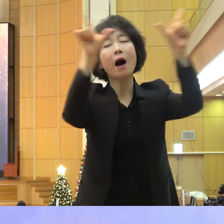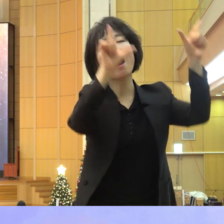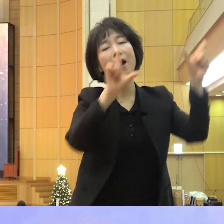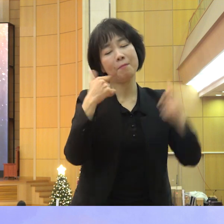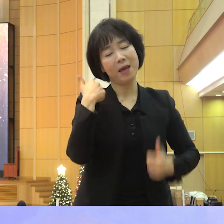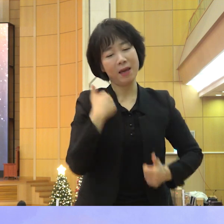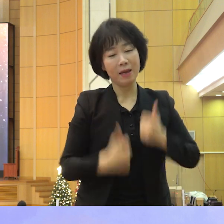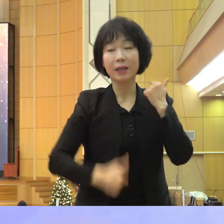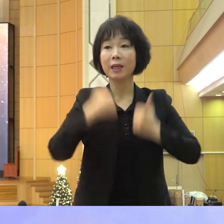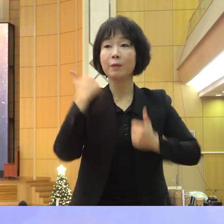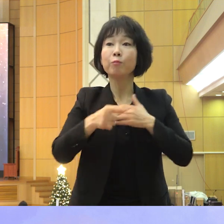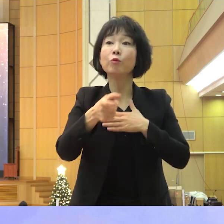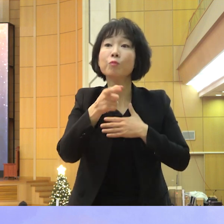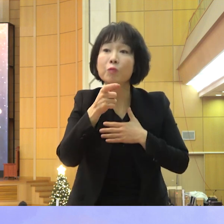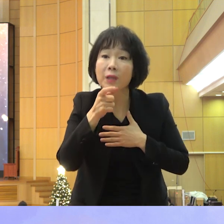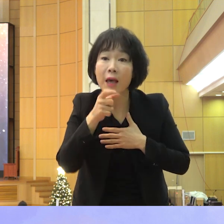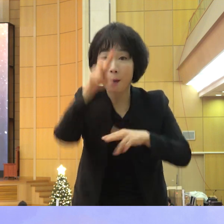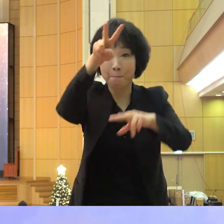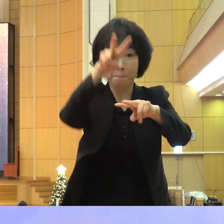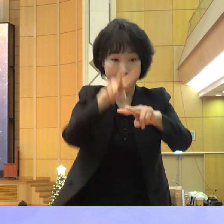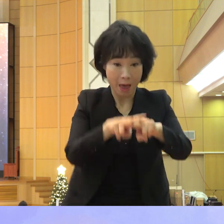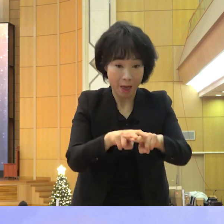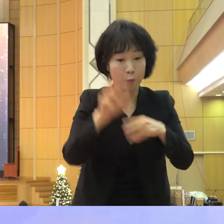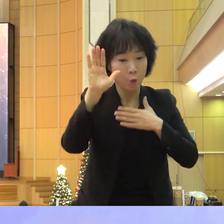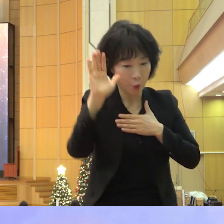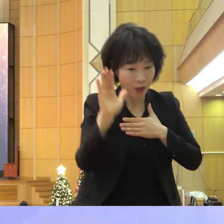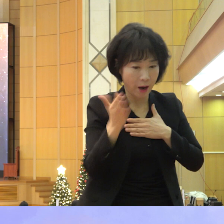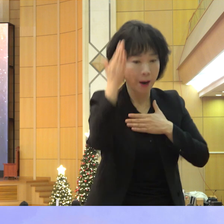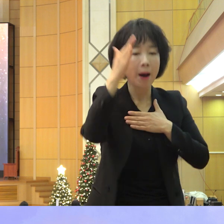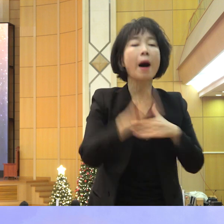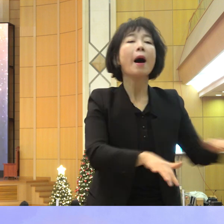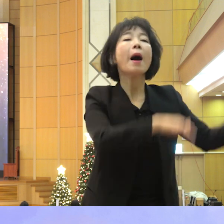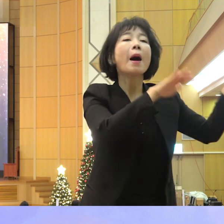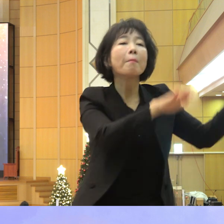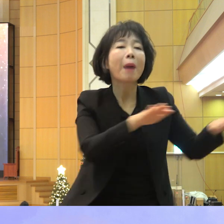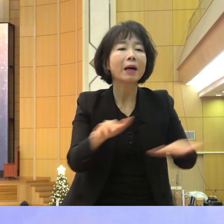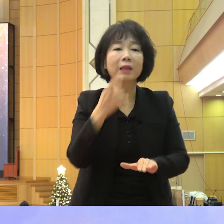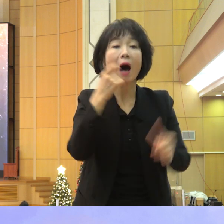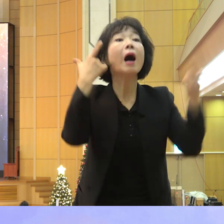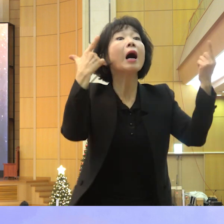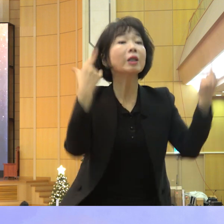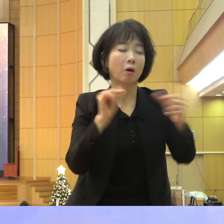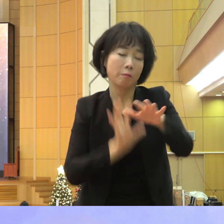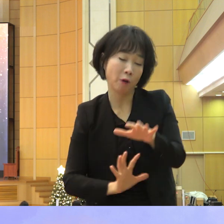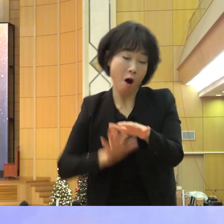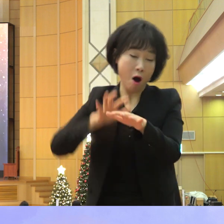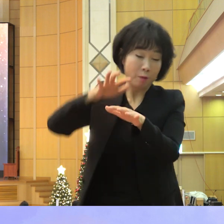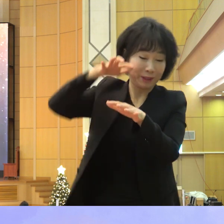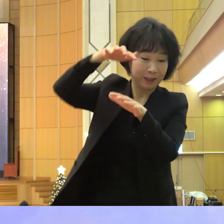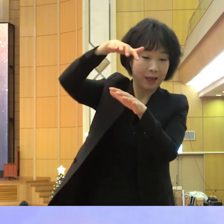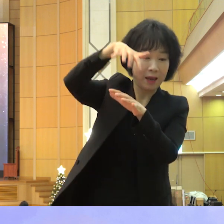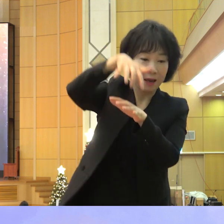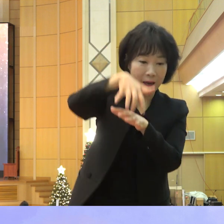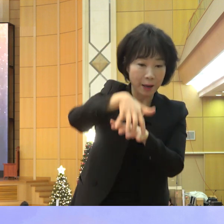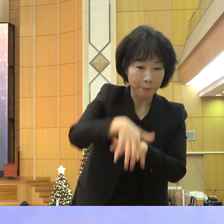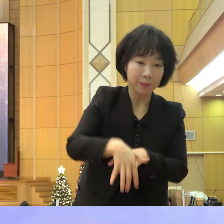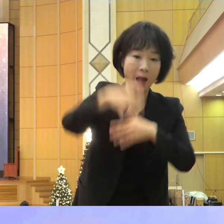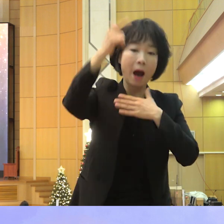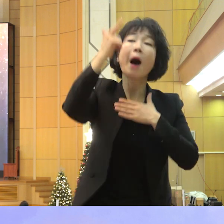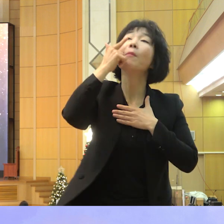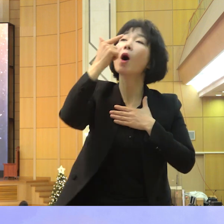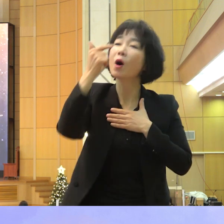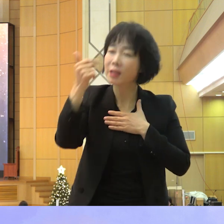진리이시니 삶이 기쁜 샘이 되어 바다처럼